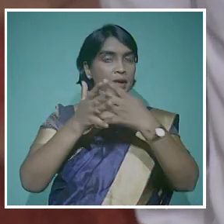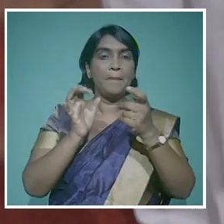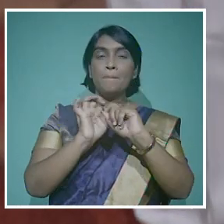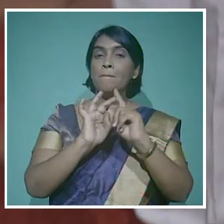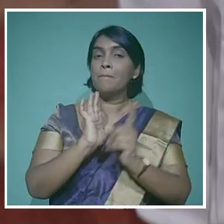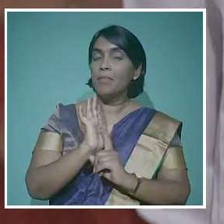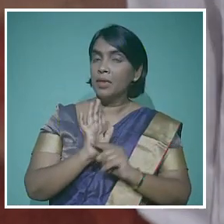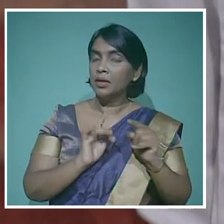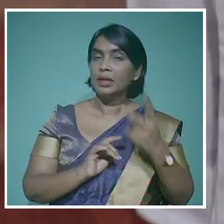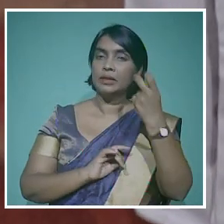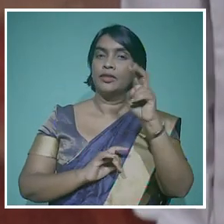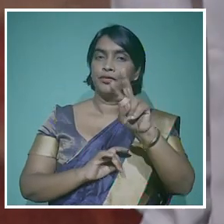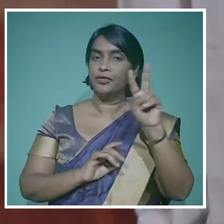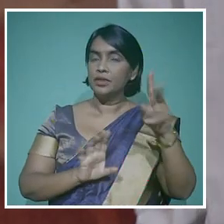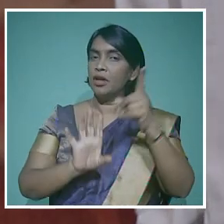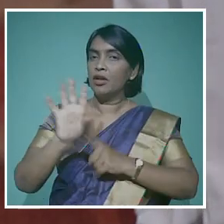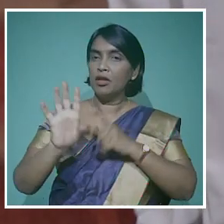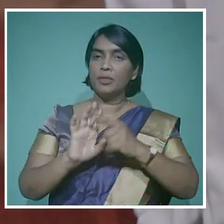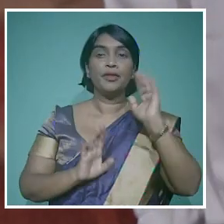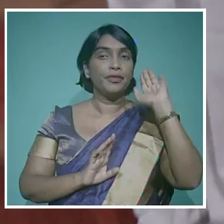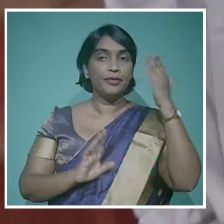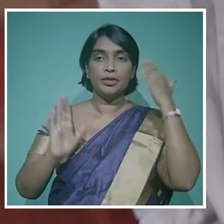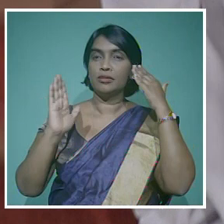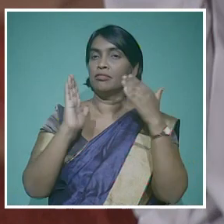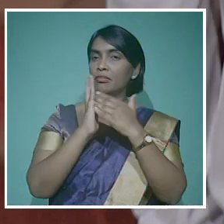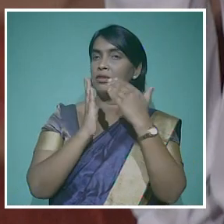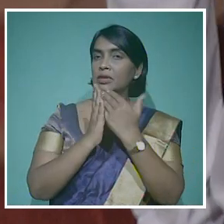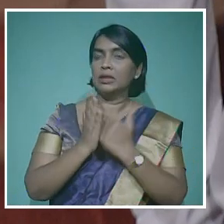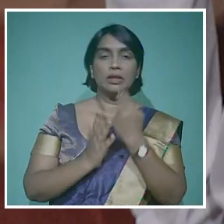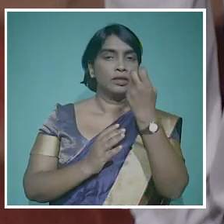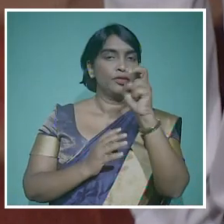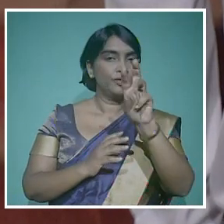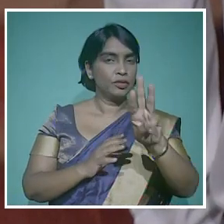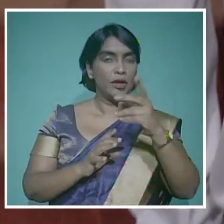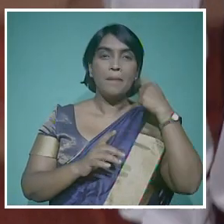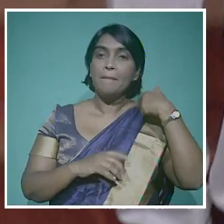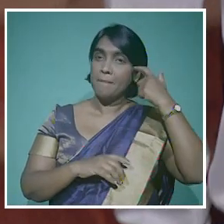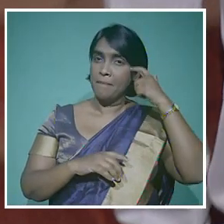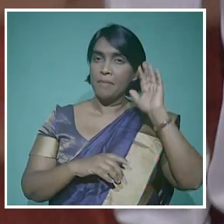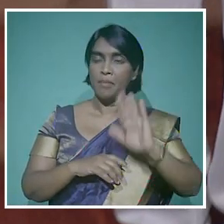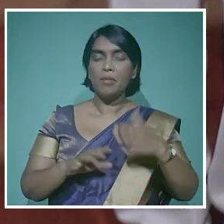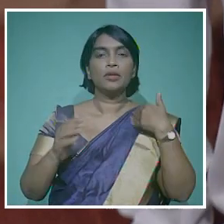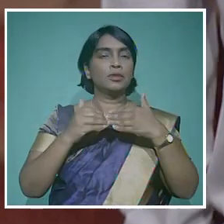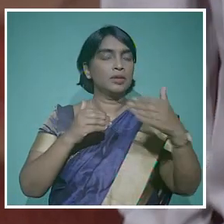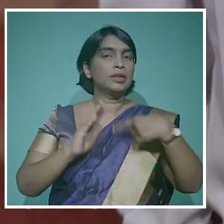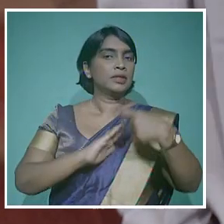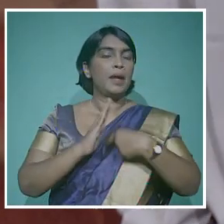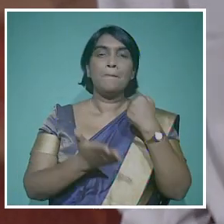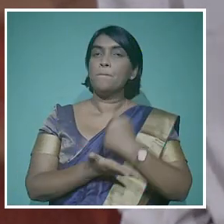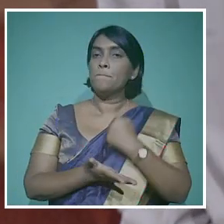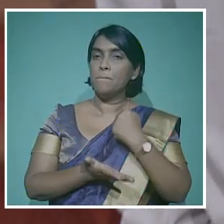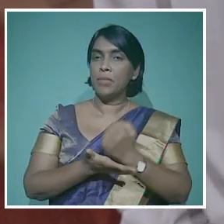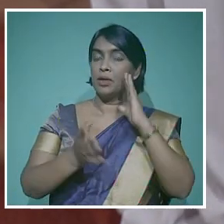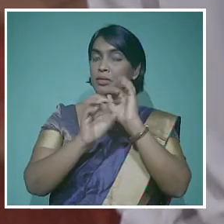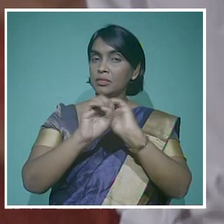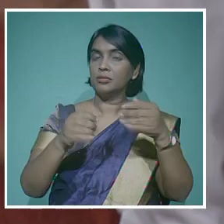සහ 2022 වර්ෂයේ සුවිශේෂ සිදුවීම් සහ 2023 අපේක්ෂා පිළිබඳ ශ්‍රී ලංකා මහා බැංකුව විසින් නිකුත් කරන